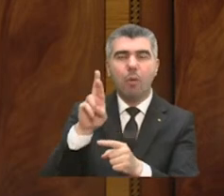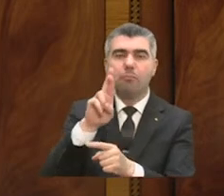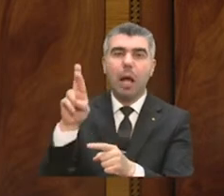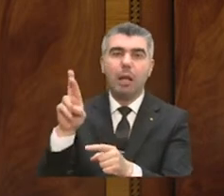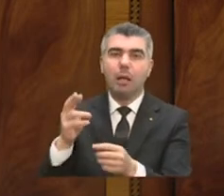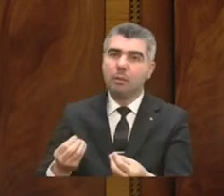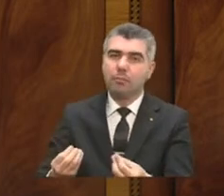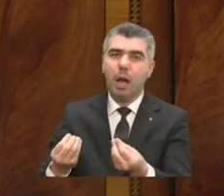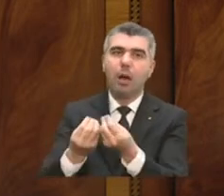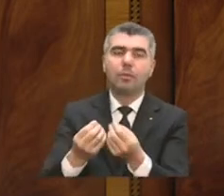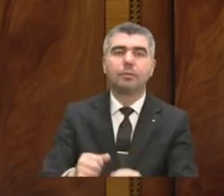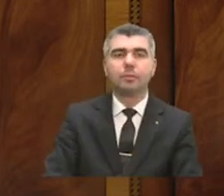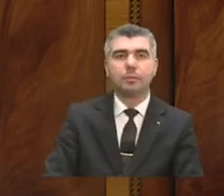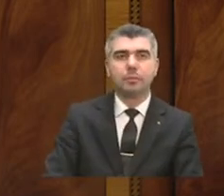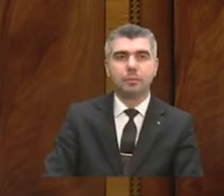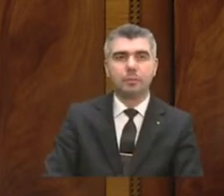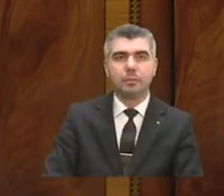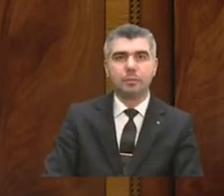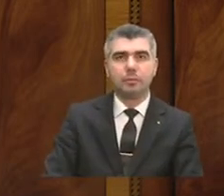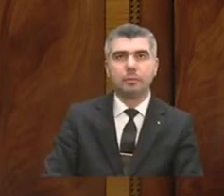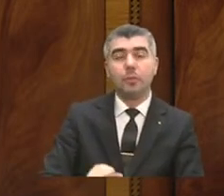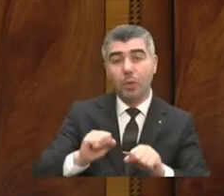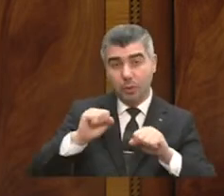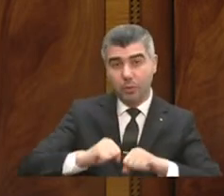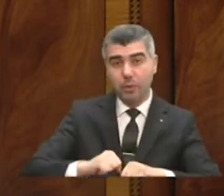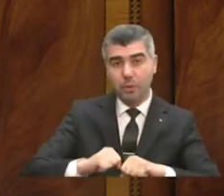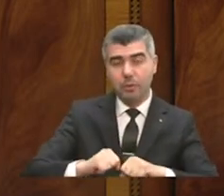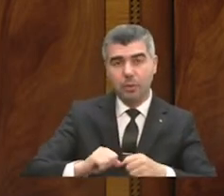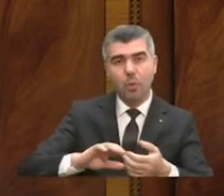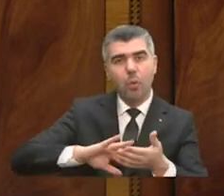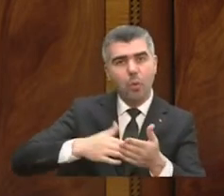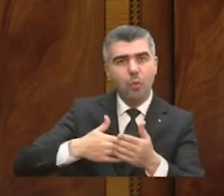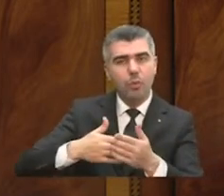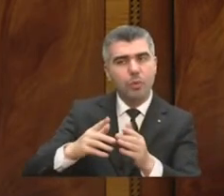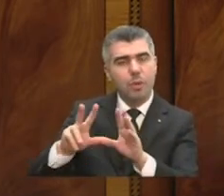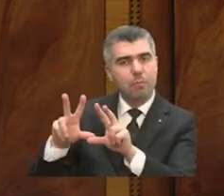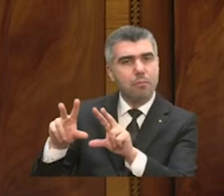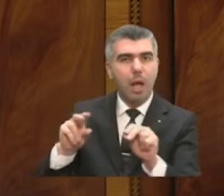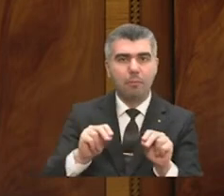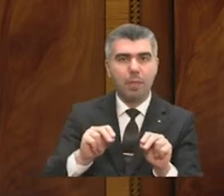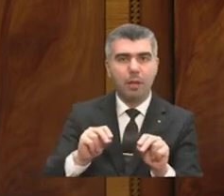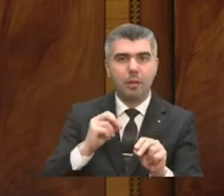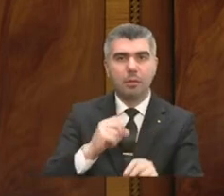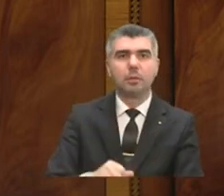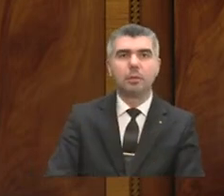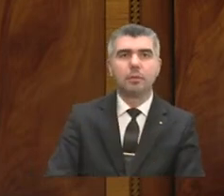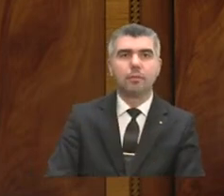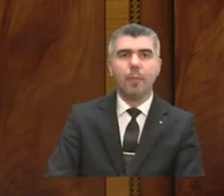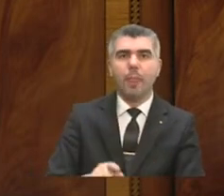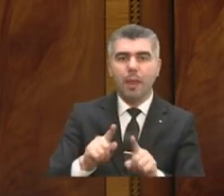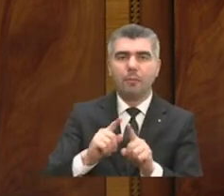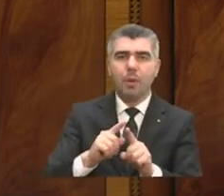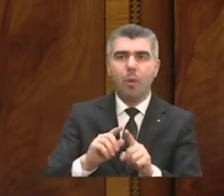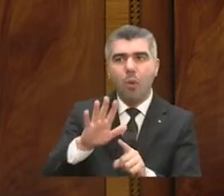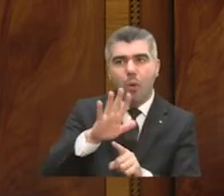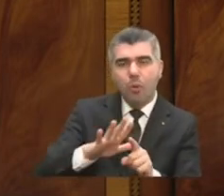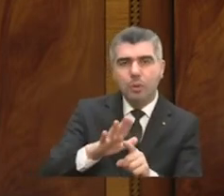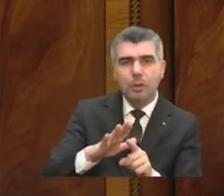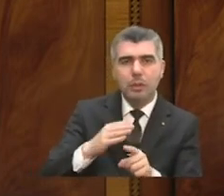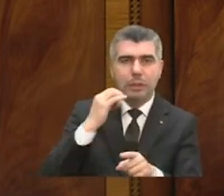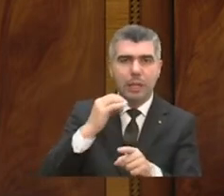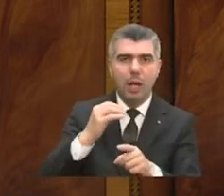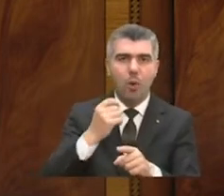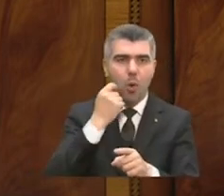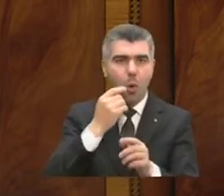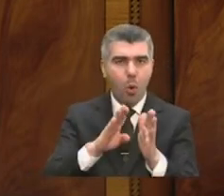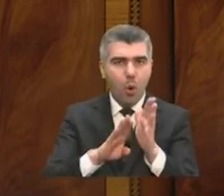les institutions et à sa tête l'institution monarchique. À l'instar des autres pays et des nations, nous ne sommes